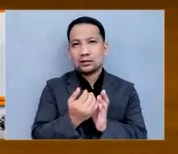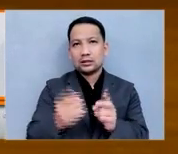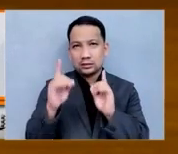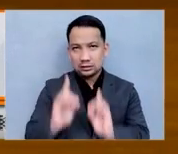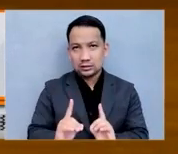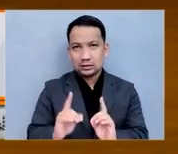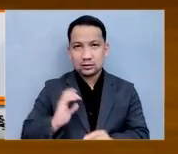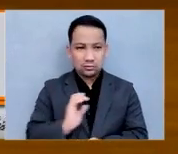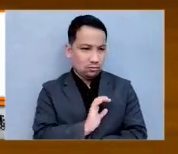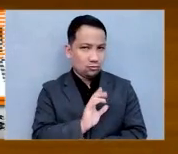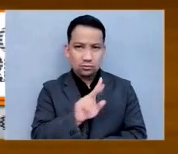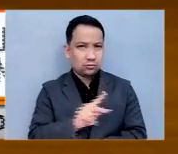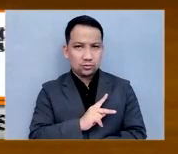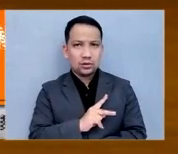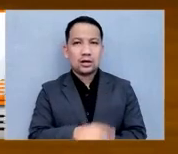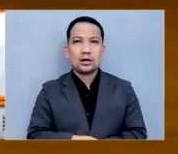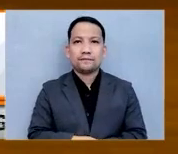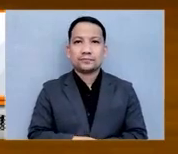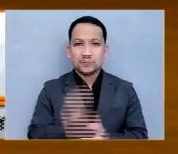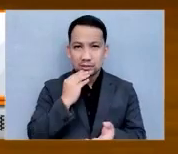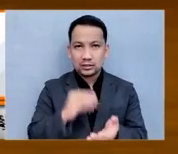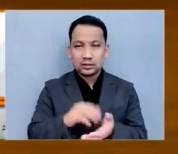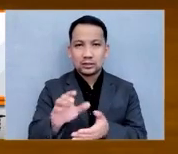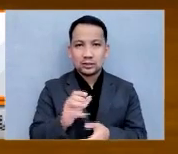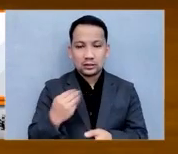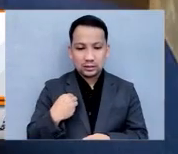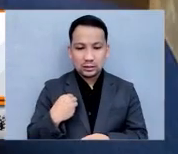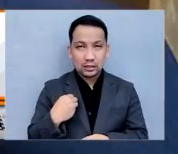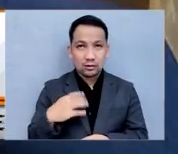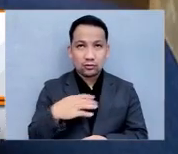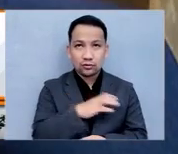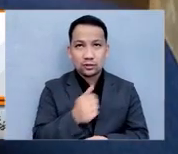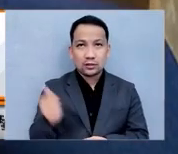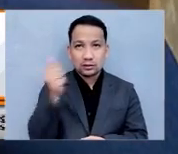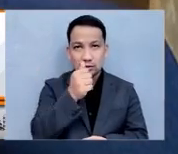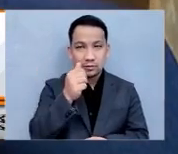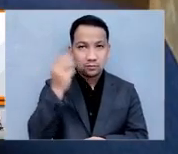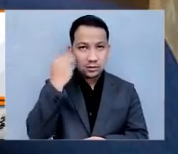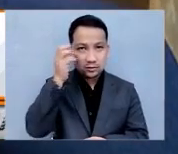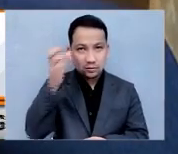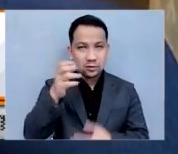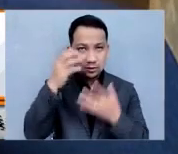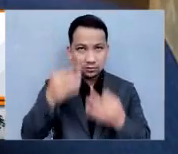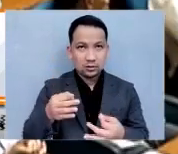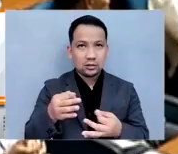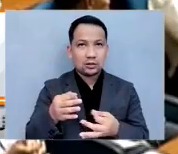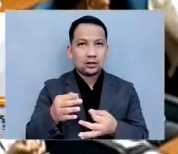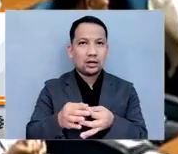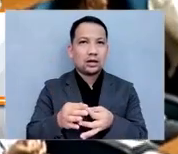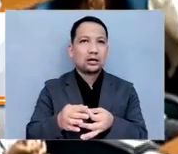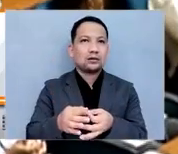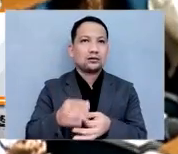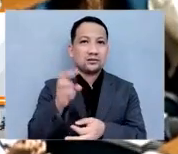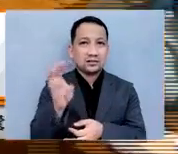Walang personalan dito. Yan ang mensahe ni House Speaker Martin Romualdez kasunod ng desisyon ng Kamara na muling suspindihin sa